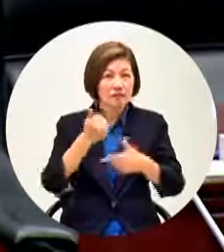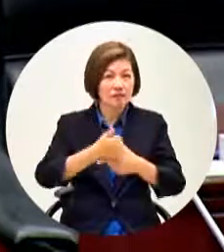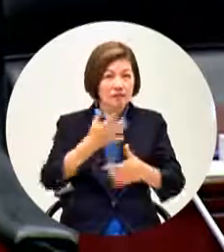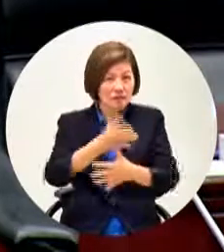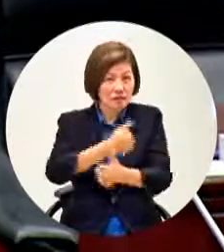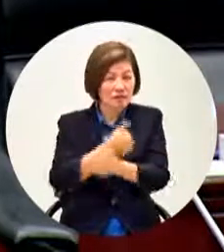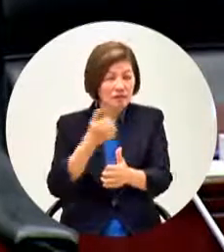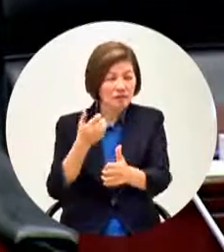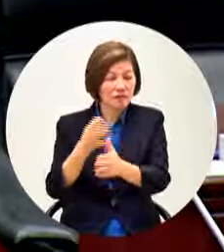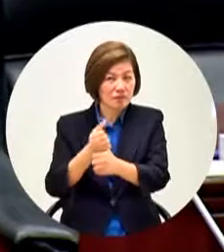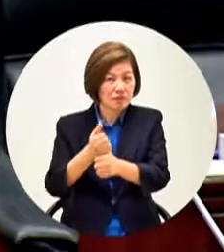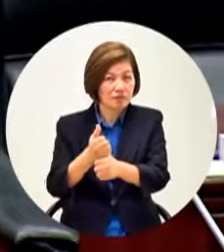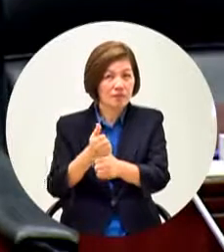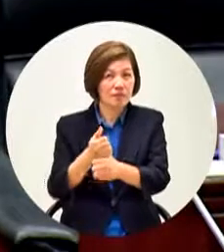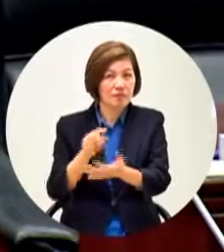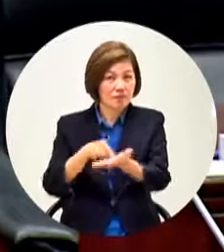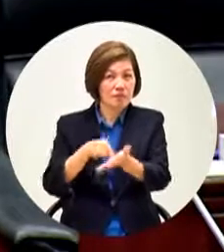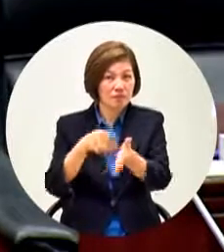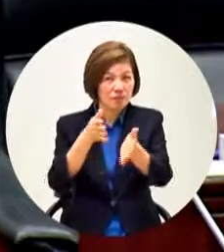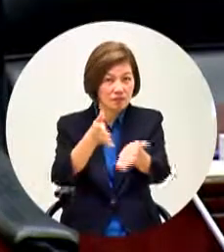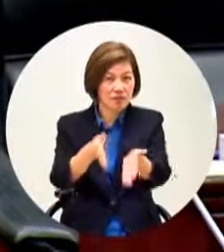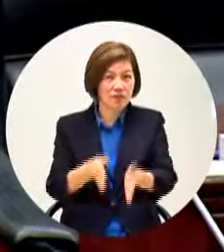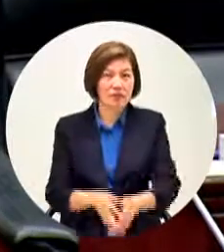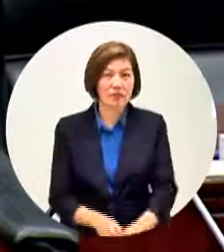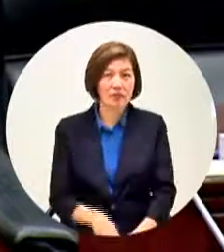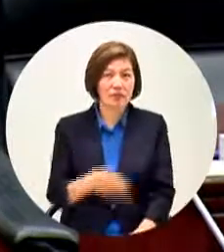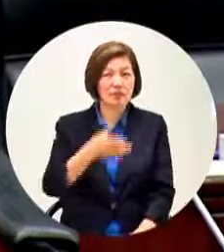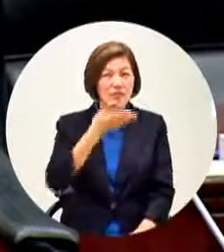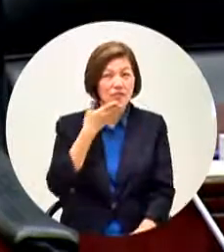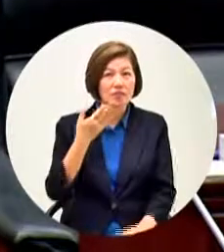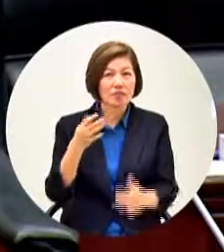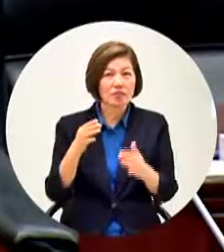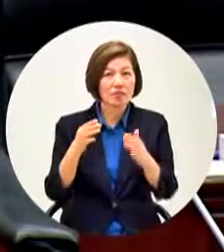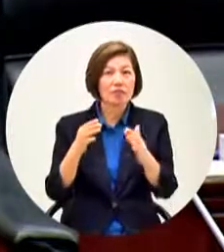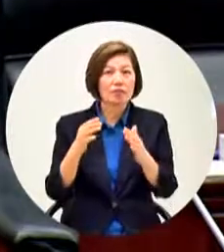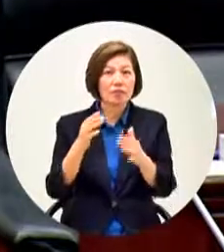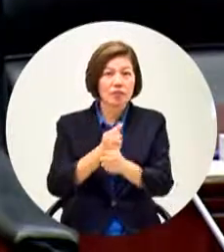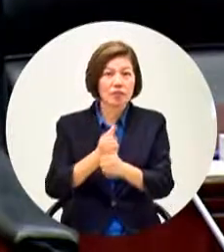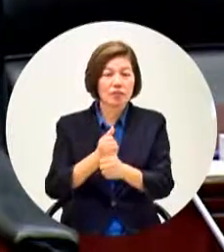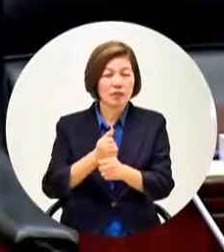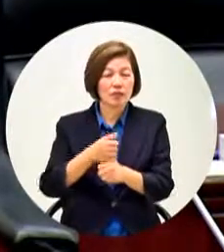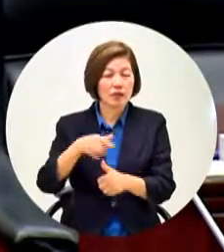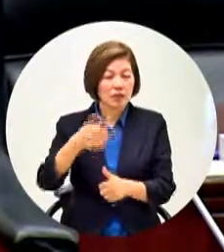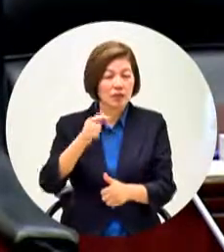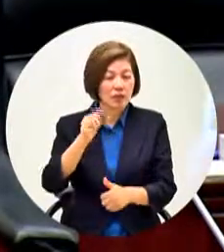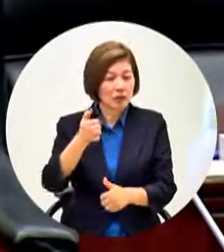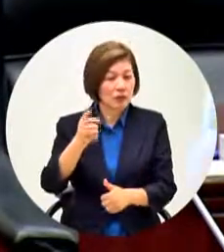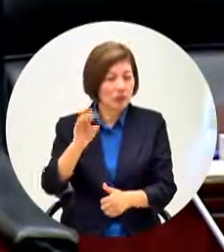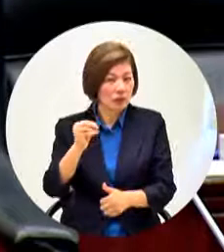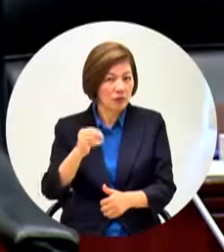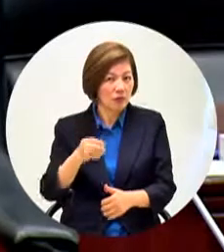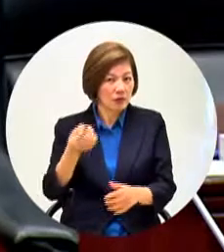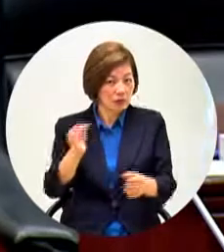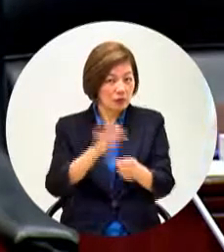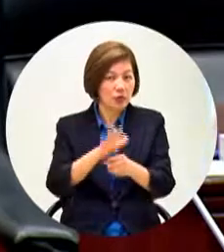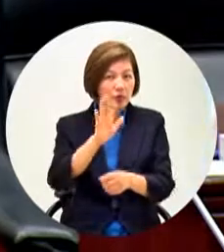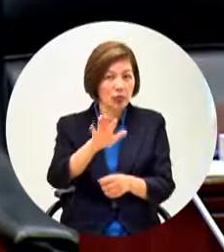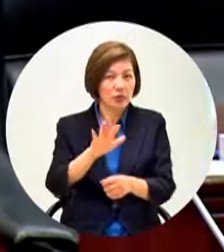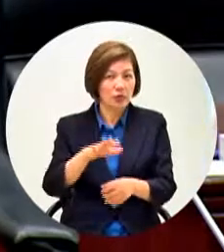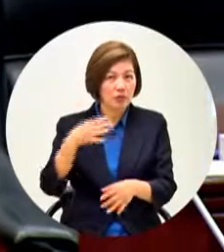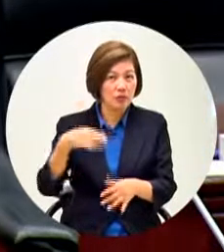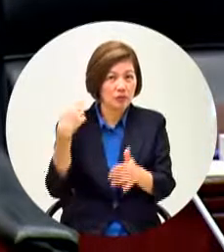利署650万两个补助，啊，正敢若有哪有请顾问公司在规划，吼、哦，局长对